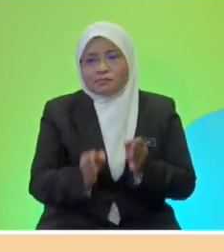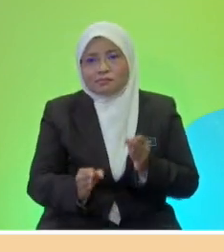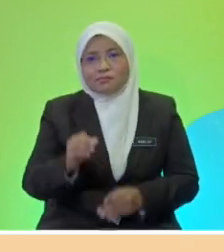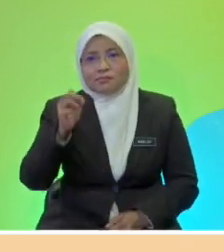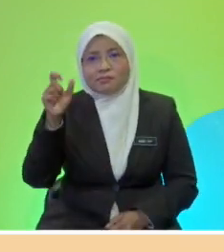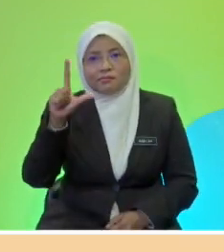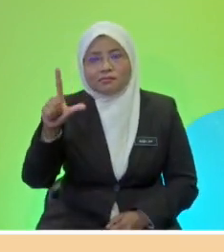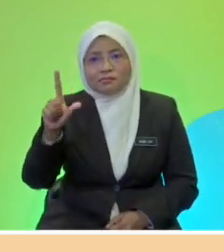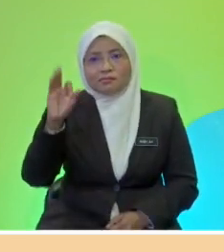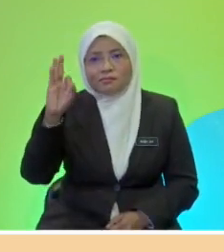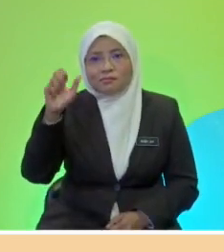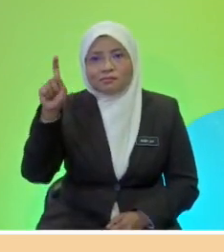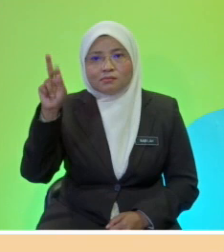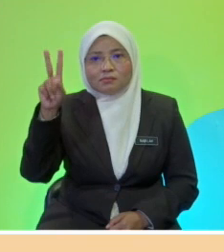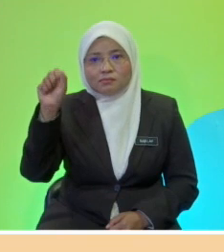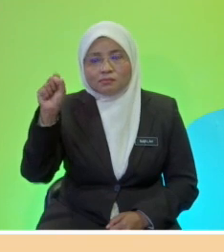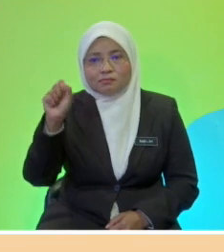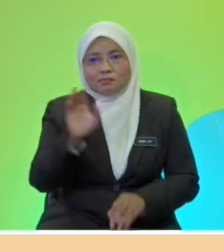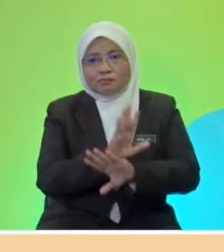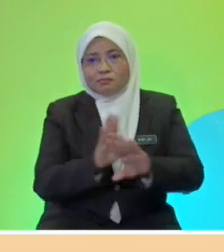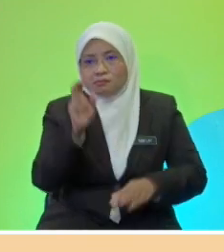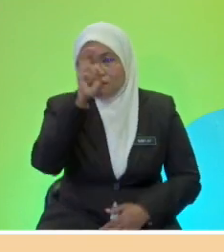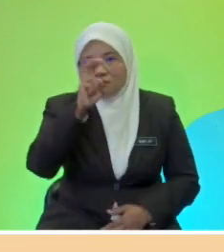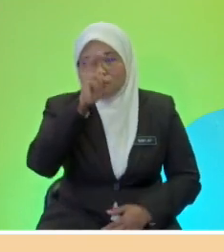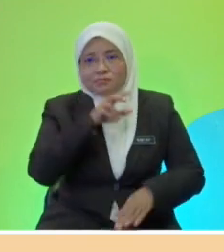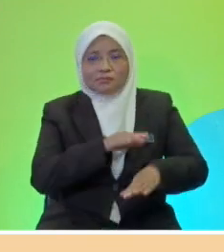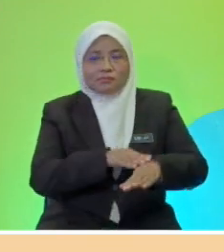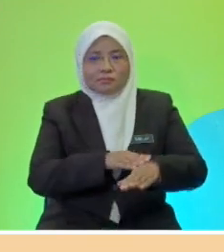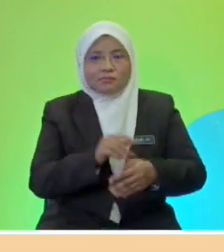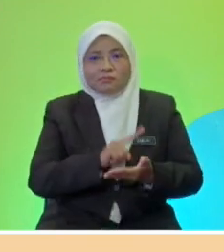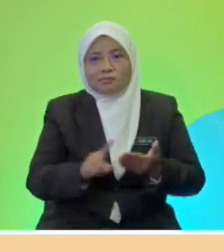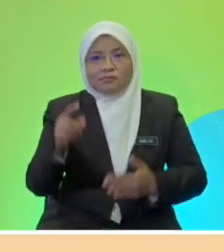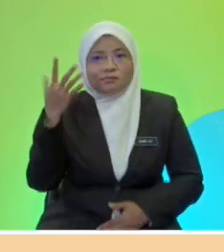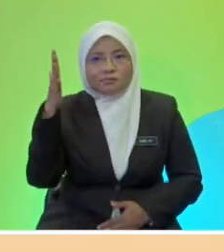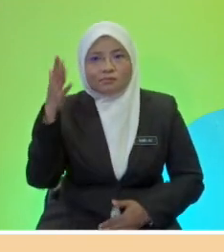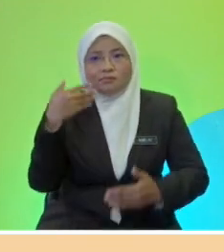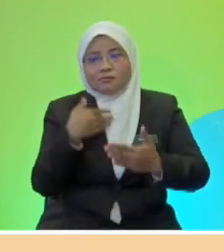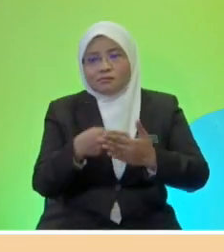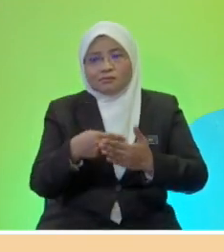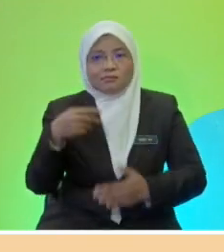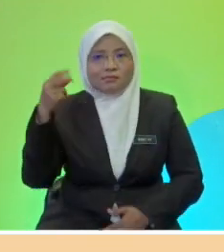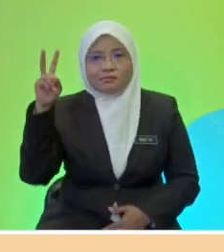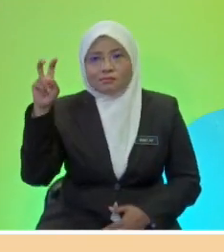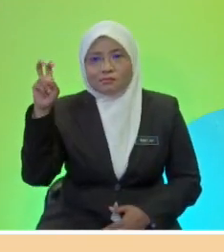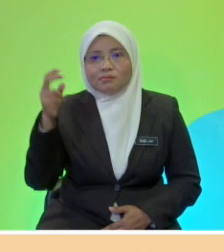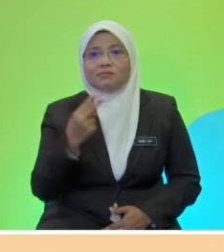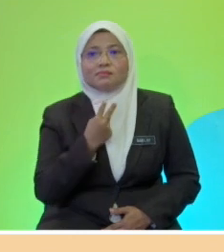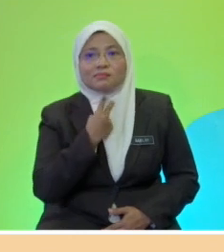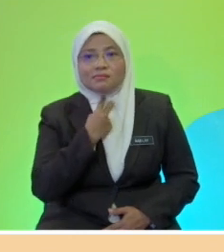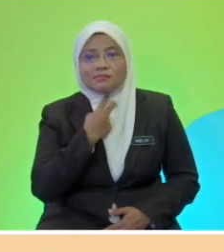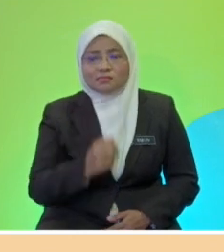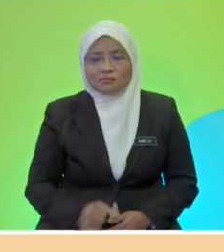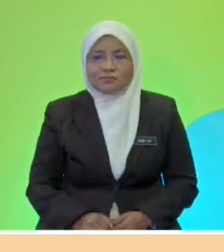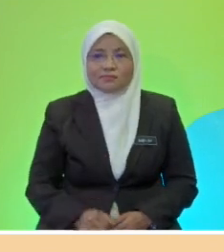fetish pada minggu ke-15 hingga ke-20 kehamilan boleh ya kita boleh kesan sebenarnya